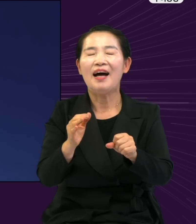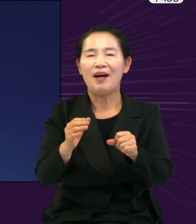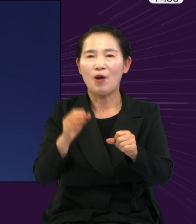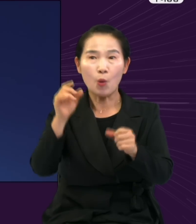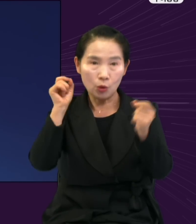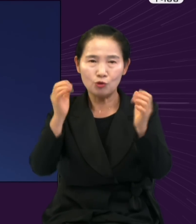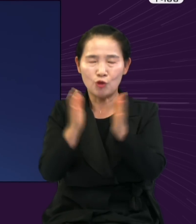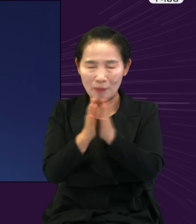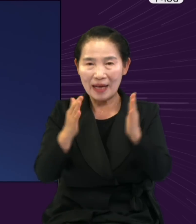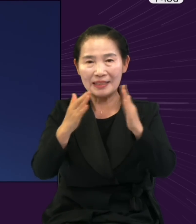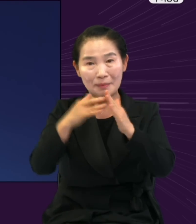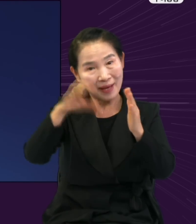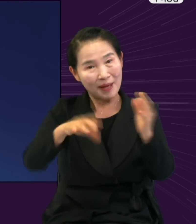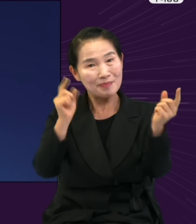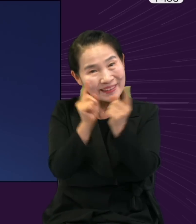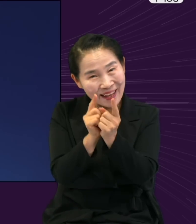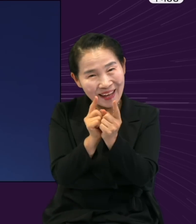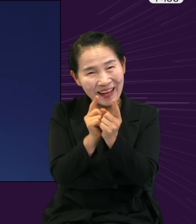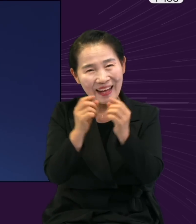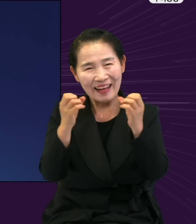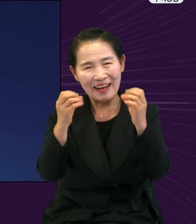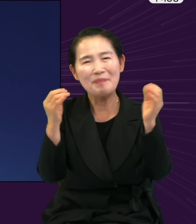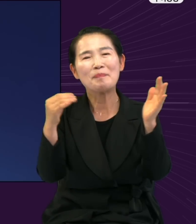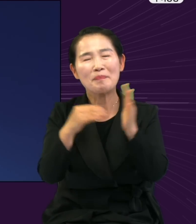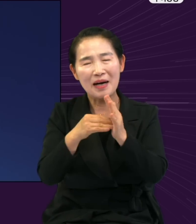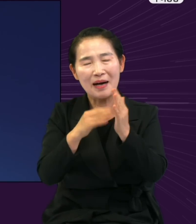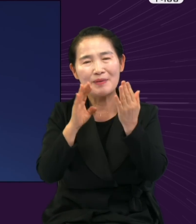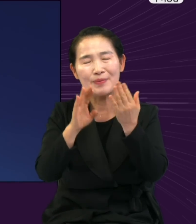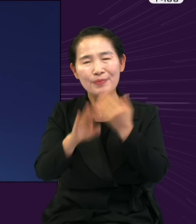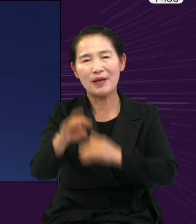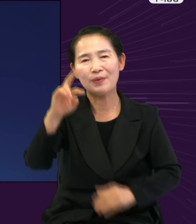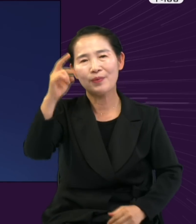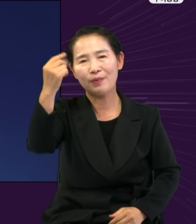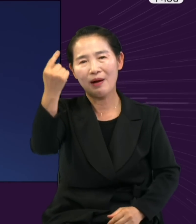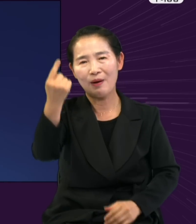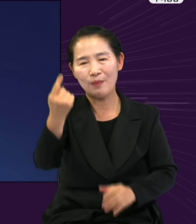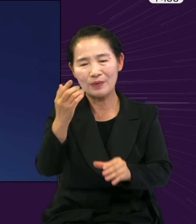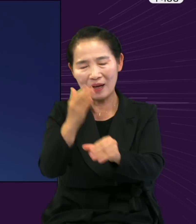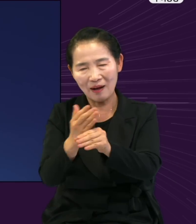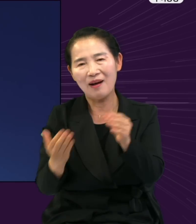봅시다. 그런데 그는 돌아오지 않았습니다.